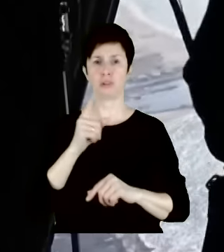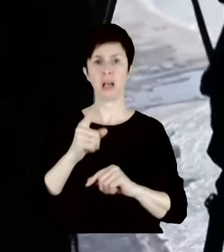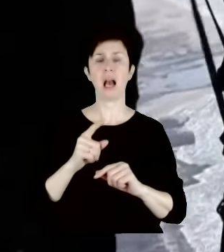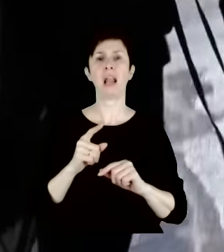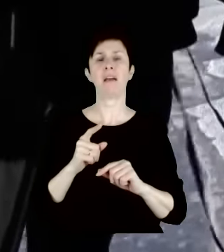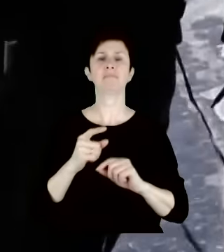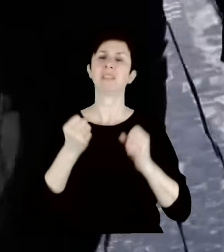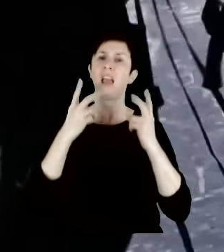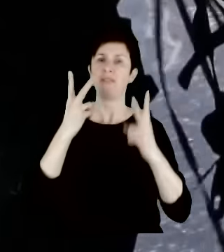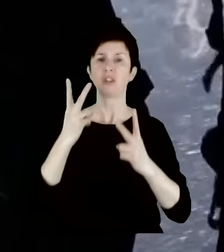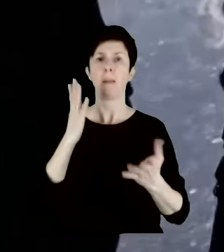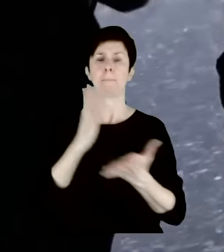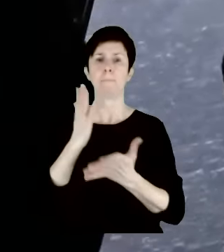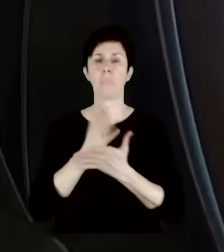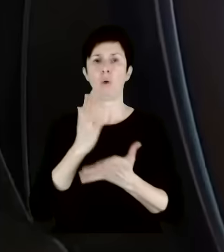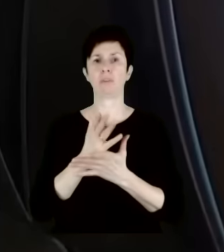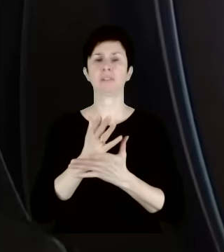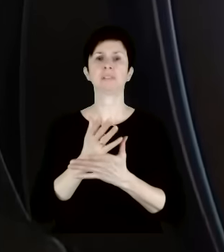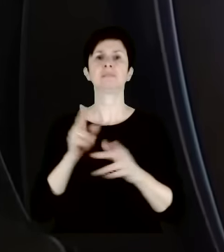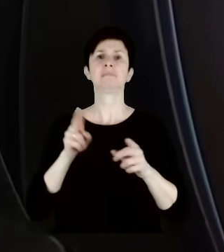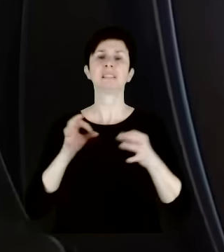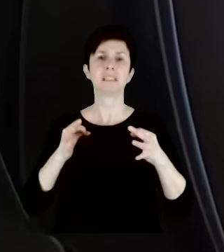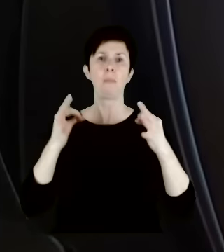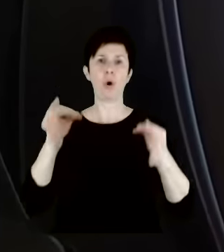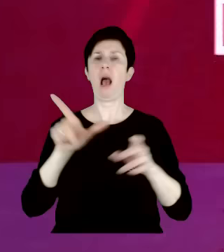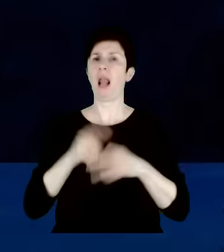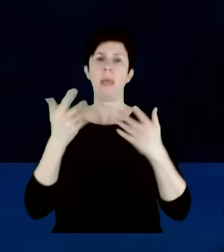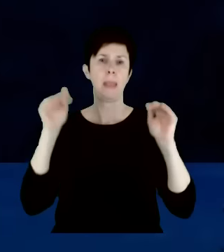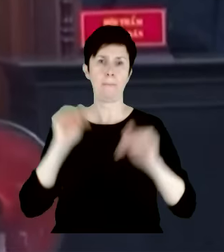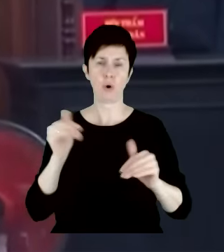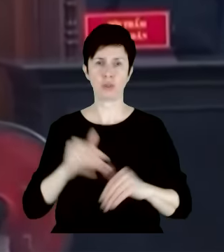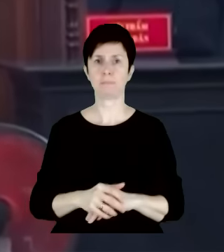zastąpi pomocy humanitarnej wysyłanej drogą lądową. Na tę chwilę jest to niemożliwe.